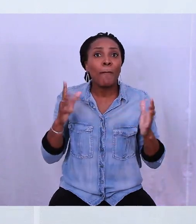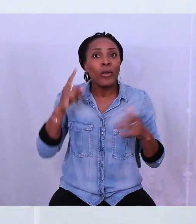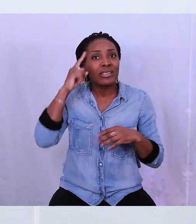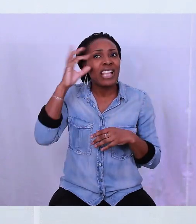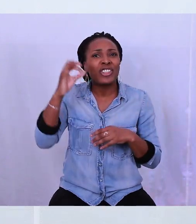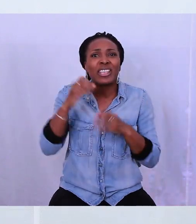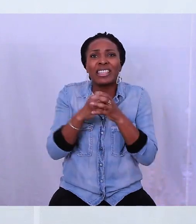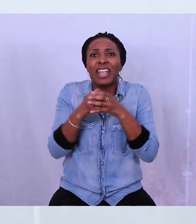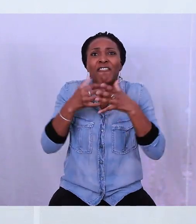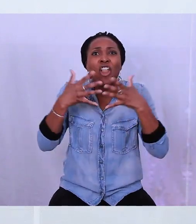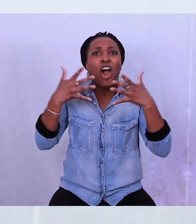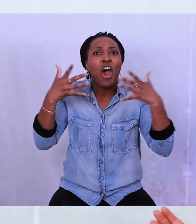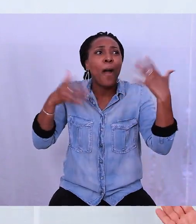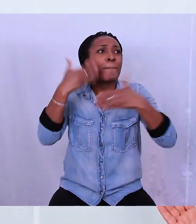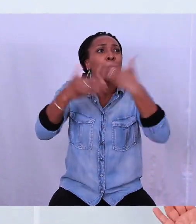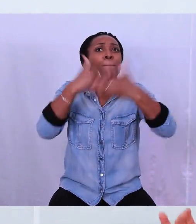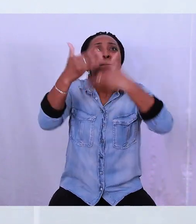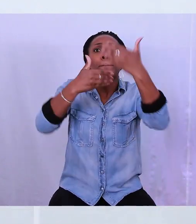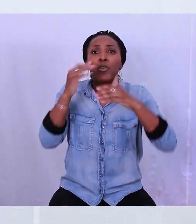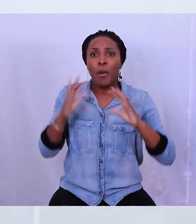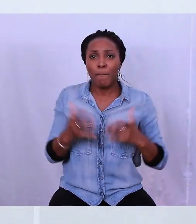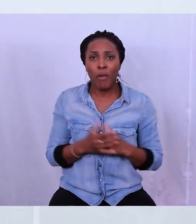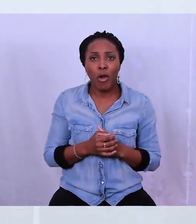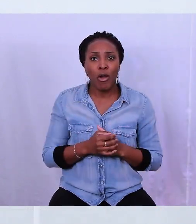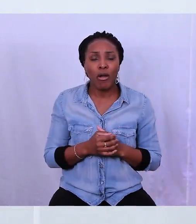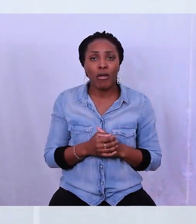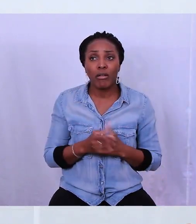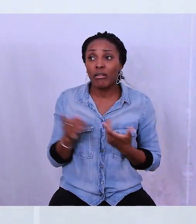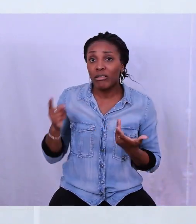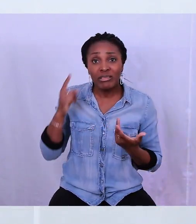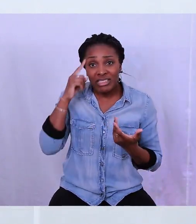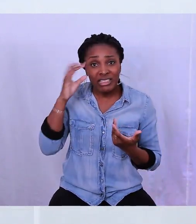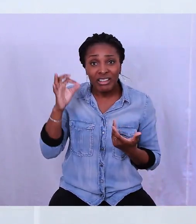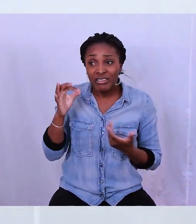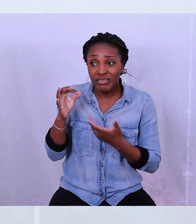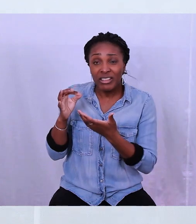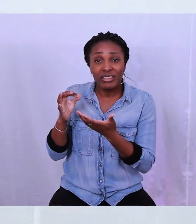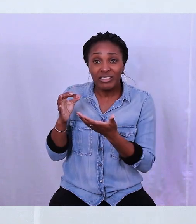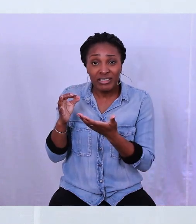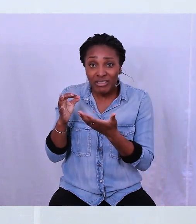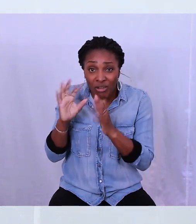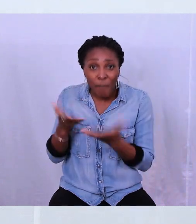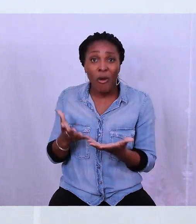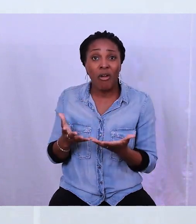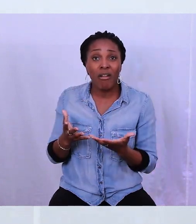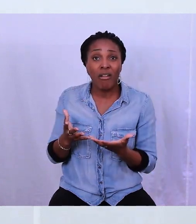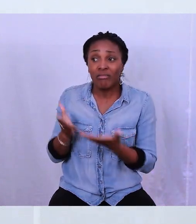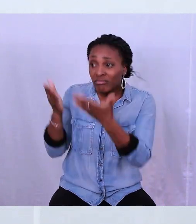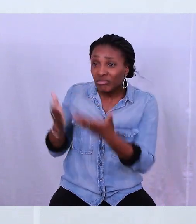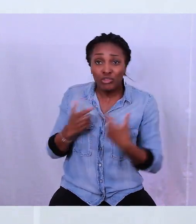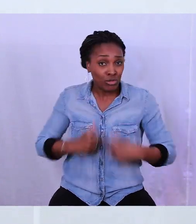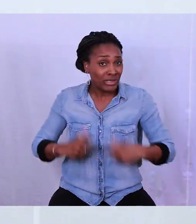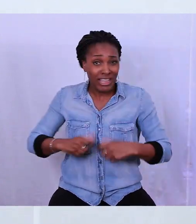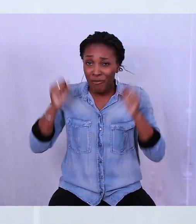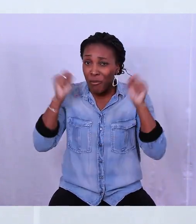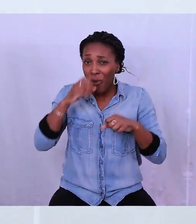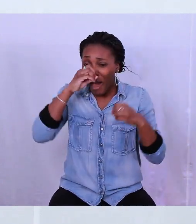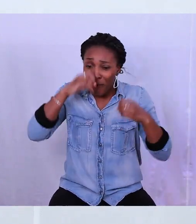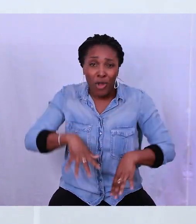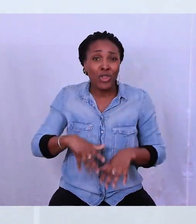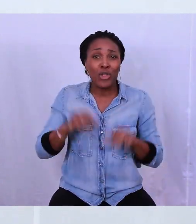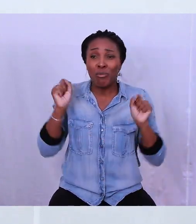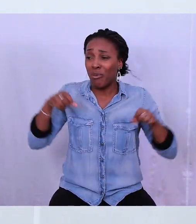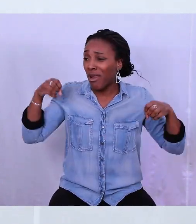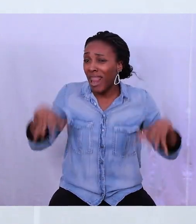cette sagesse en lui? Il aurait très bien pu se replier sur lui-même, s'écrouler sur lui-même, se décourager, tout abandonner, tout